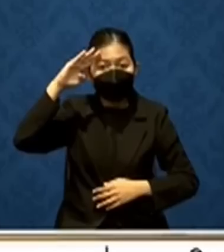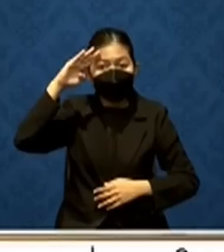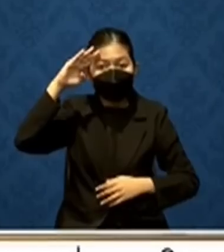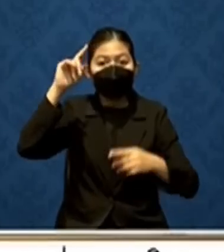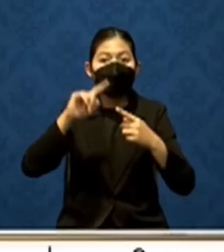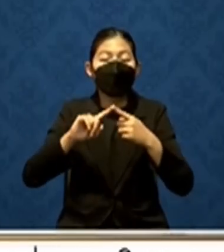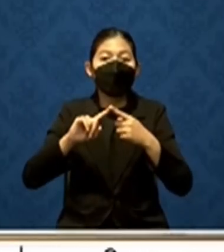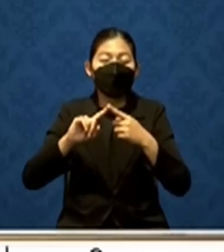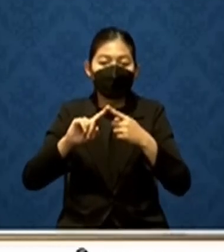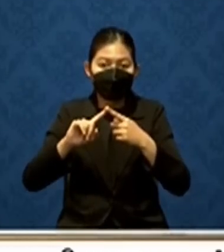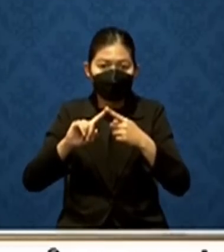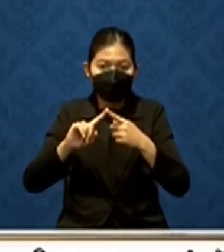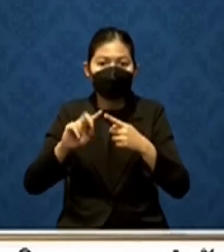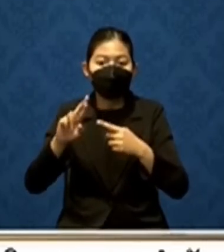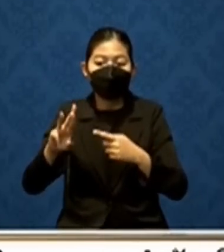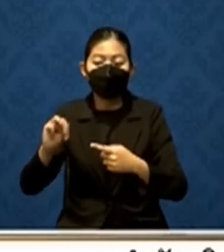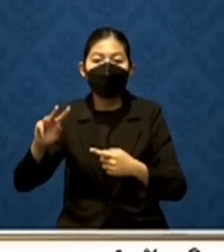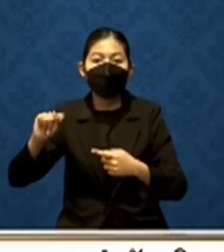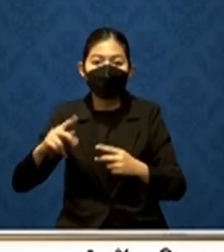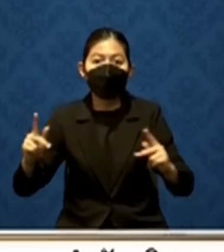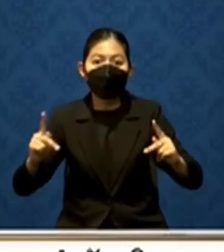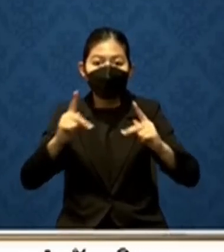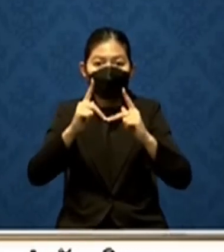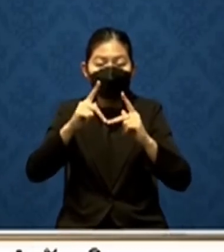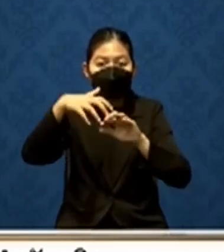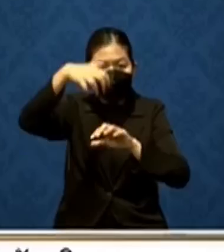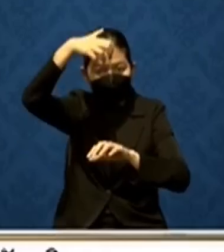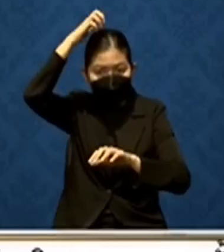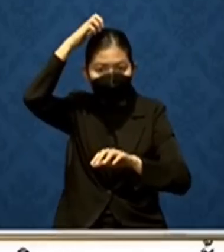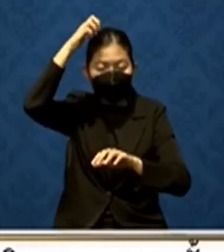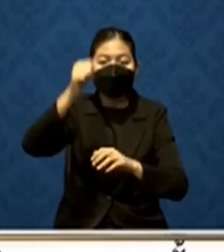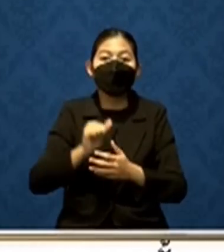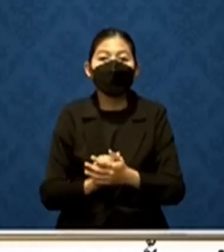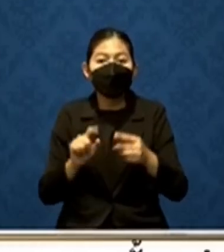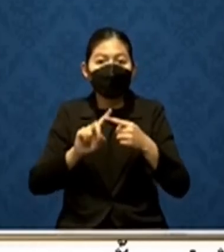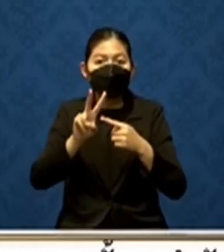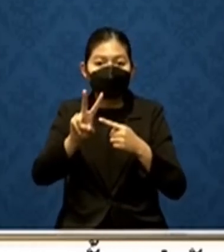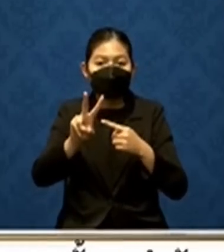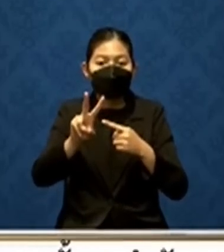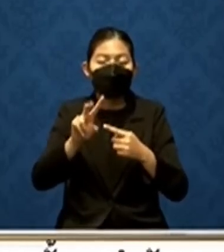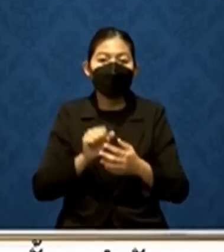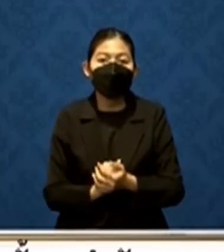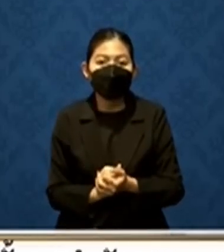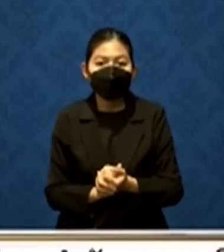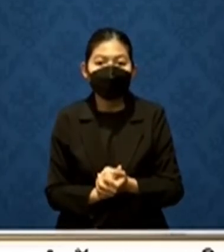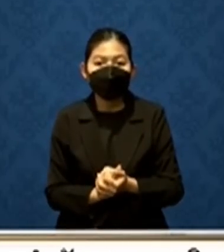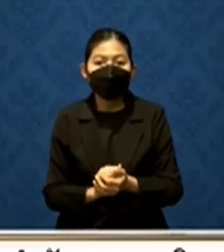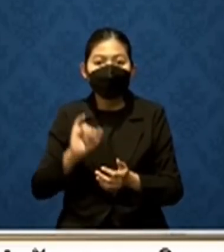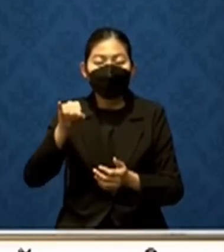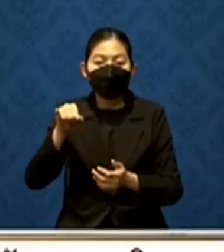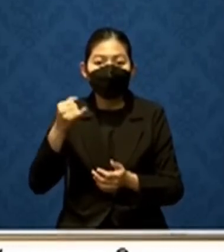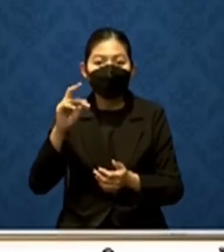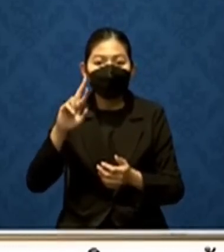และรัฐมนตรีว่าการกระทรวงกลาโหม2นายจุรินทร์